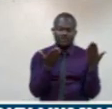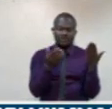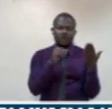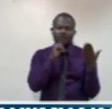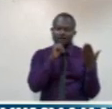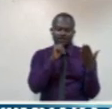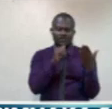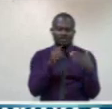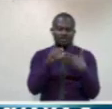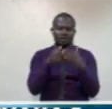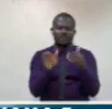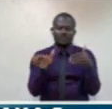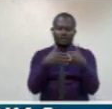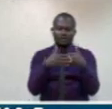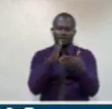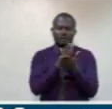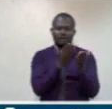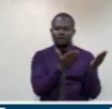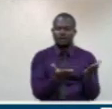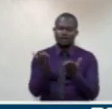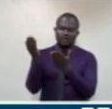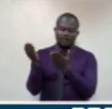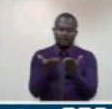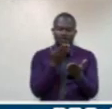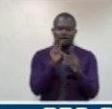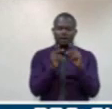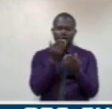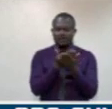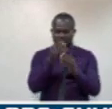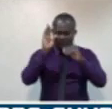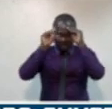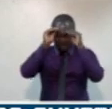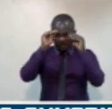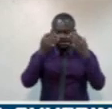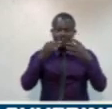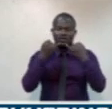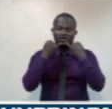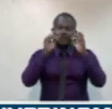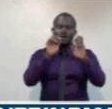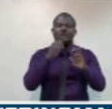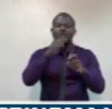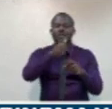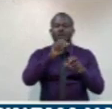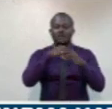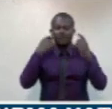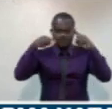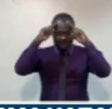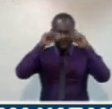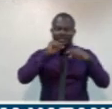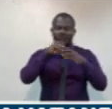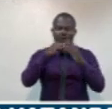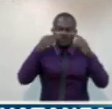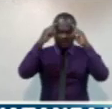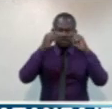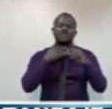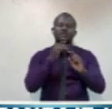ntabwo twiyeze dufunga ngo turekere kwakira abantu basaba kwigana. Maze no kukubwira ko uretse nabo ngo bari muri kaminuza n'abatari muri kaminuza